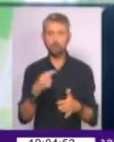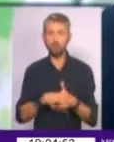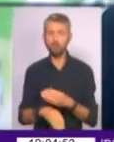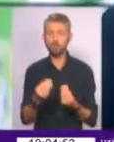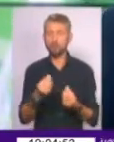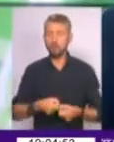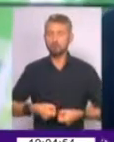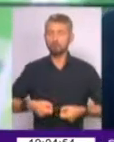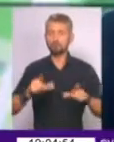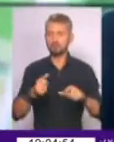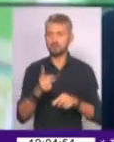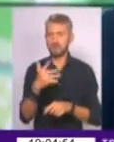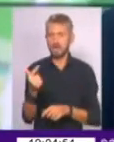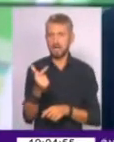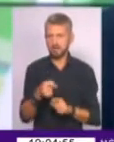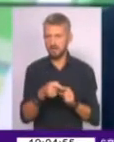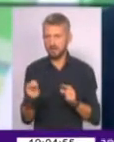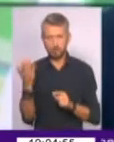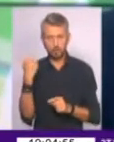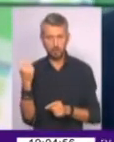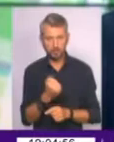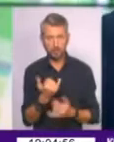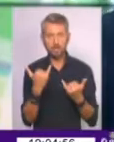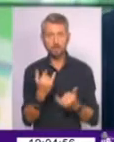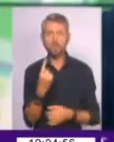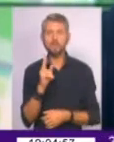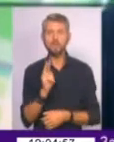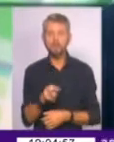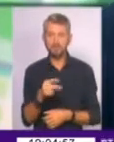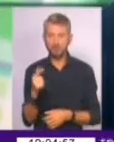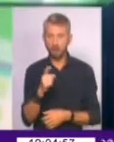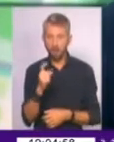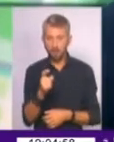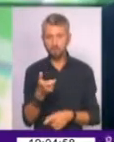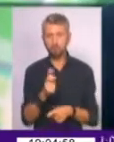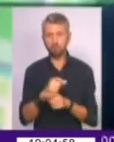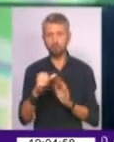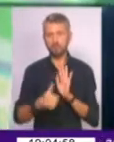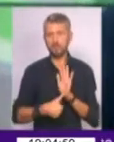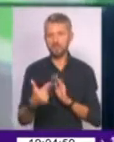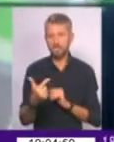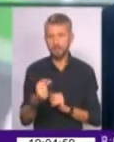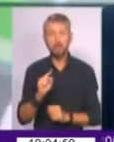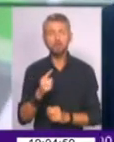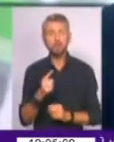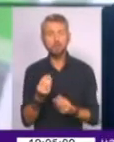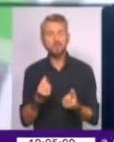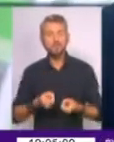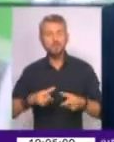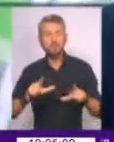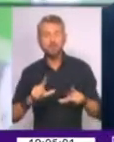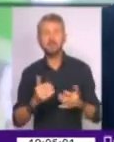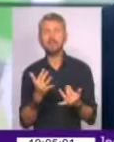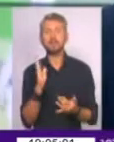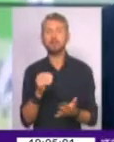на кілька гривень за минулий тиждень. Сьогодні за літр блакитного палива в столиці просять понад 16 гривень. Чому виросла ціна та скільки